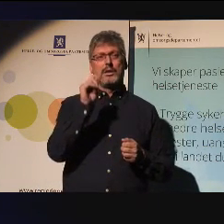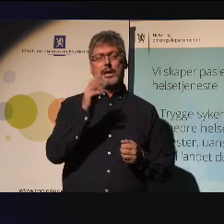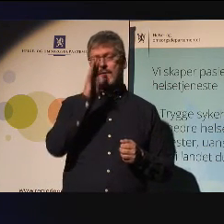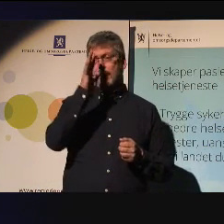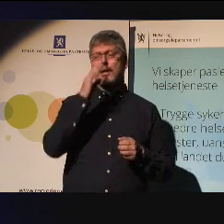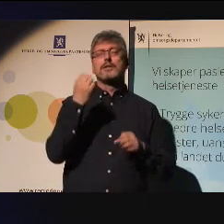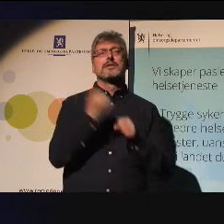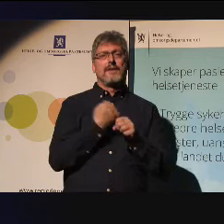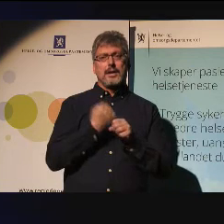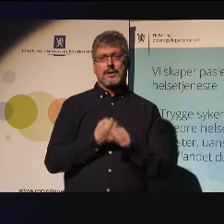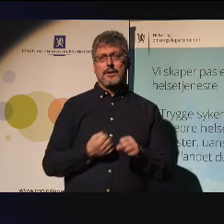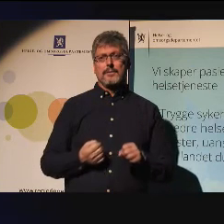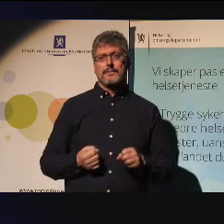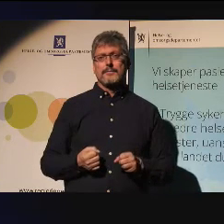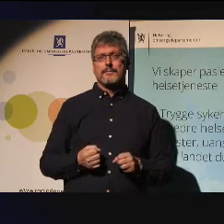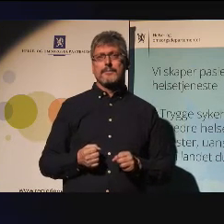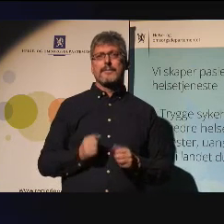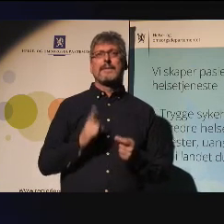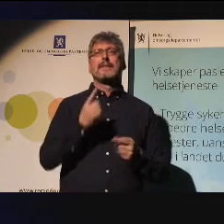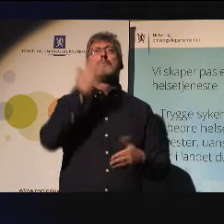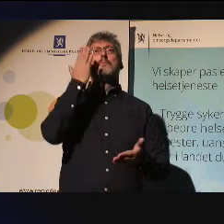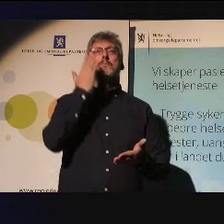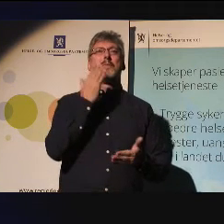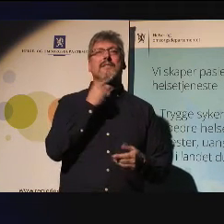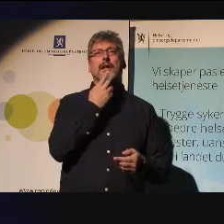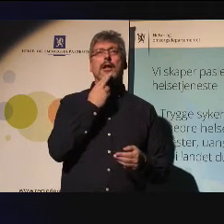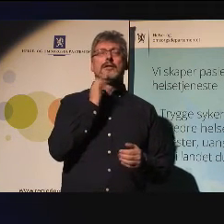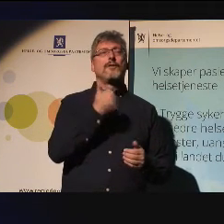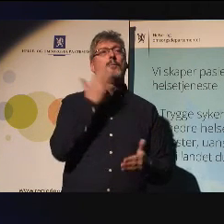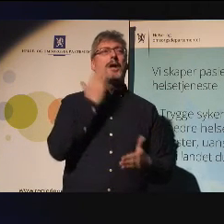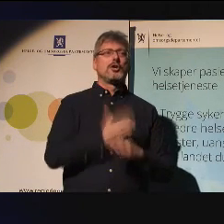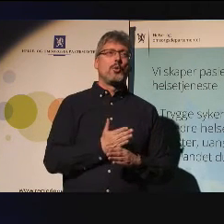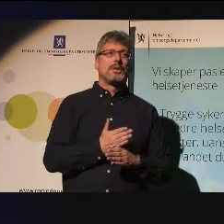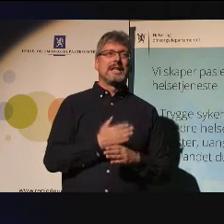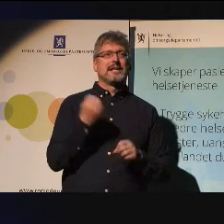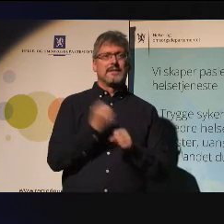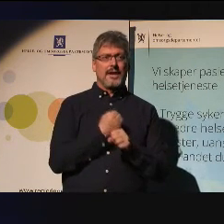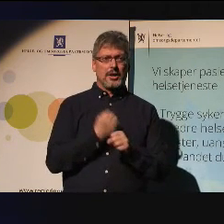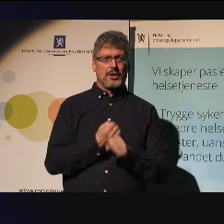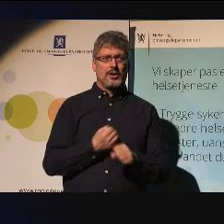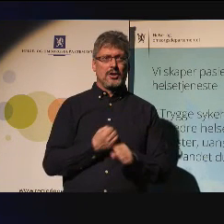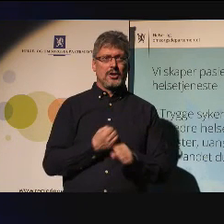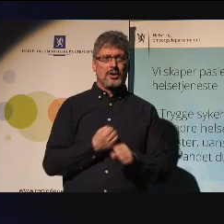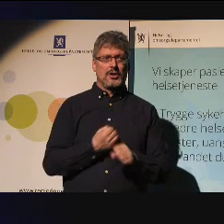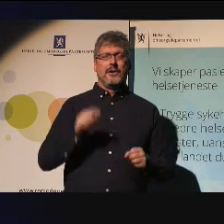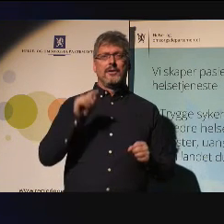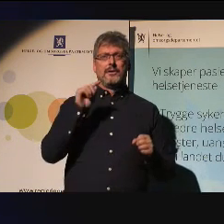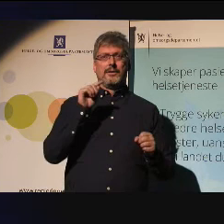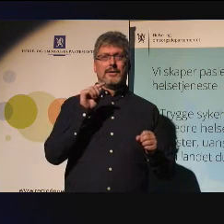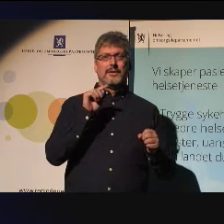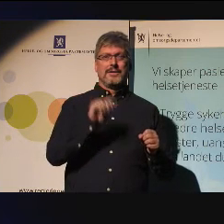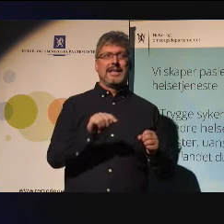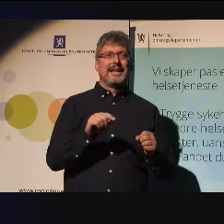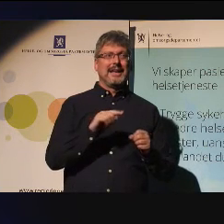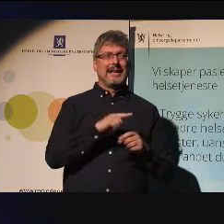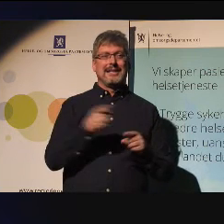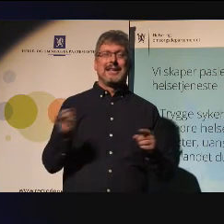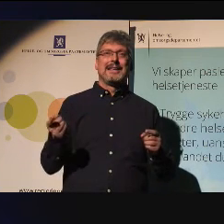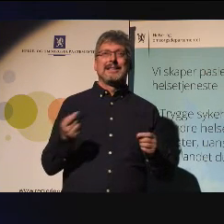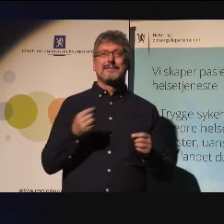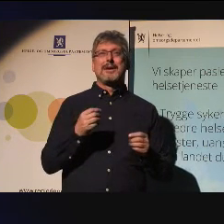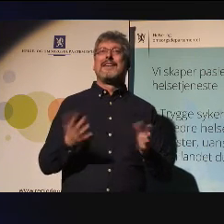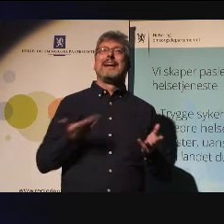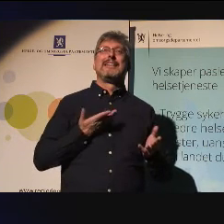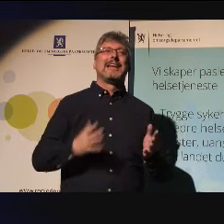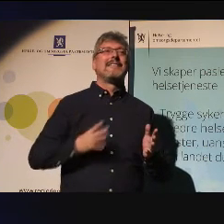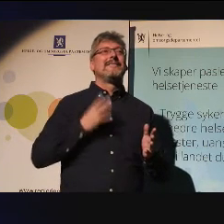verktøy. Beslutningsverktøy kalles det. Og det hørtes kanskje ut som et av de veldig fancy verktøyene som